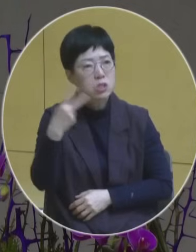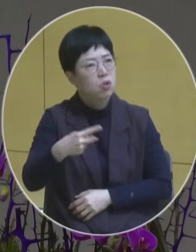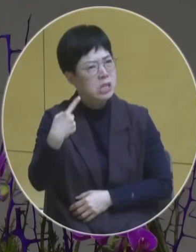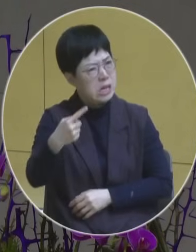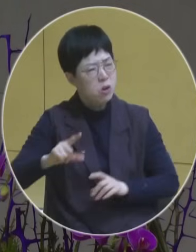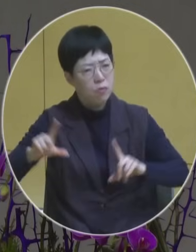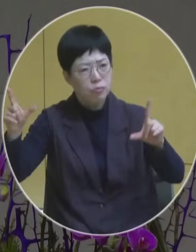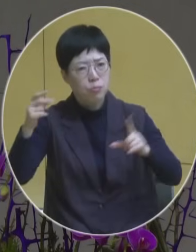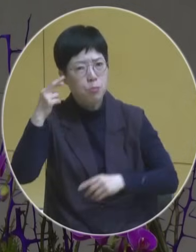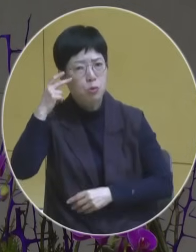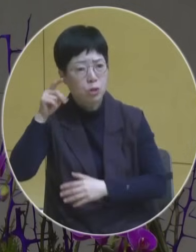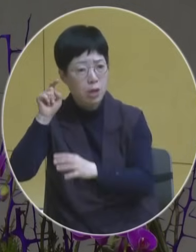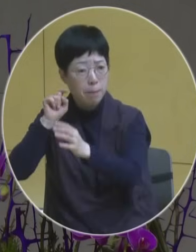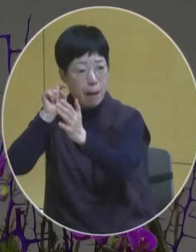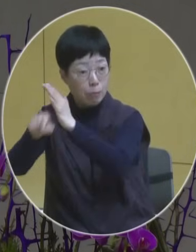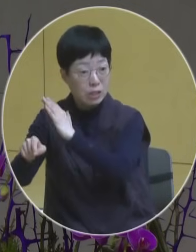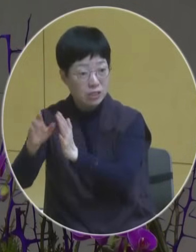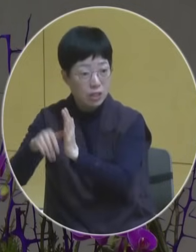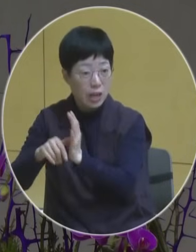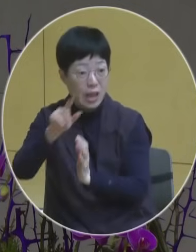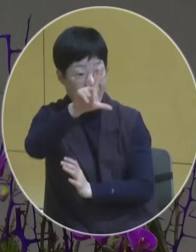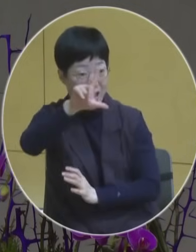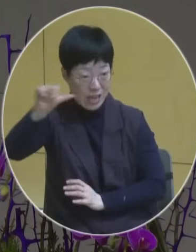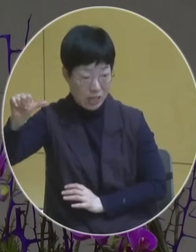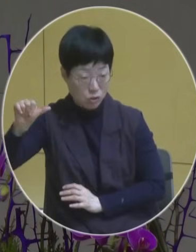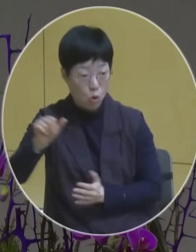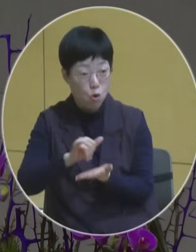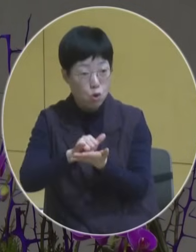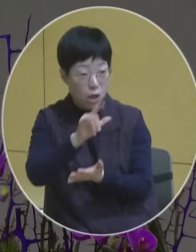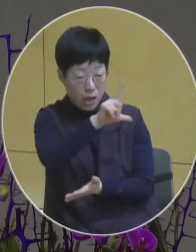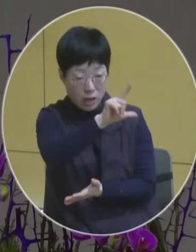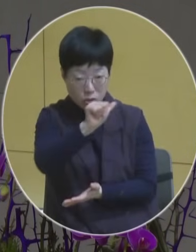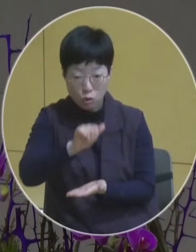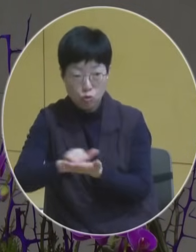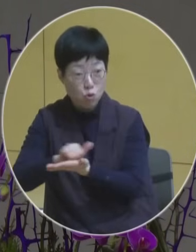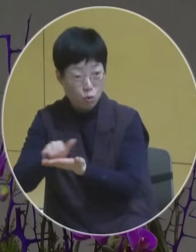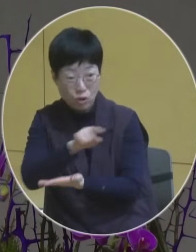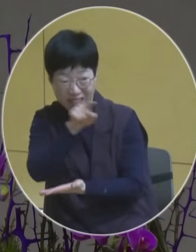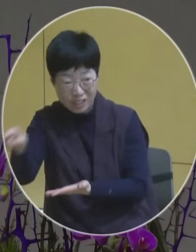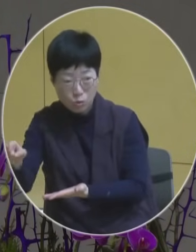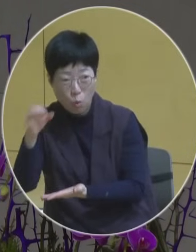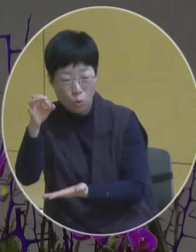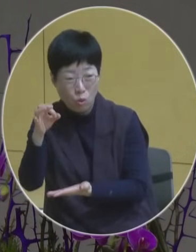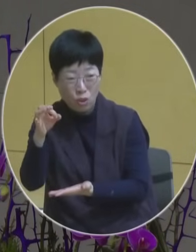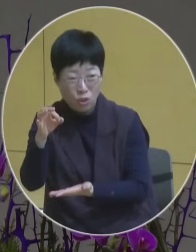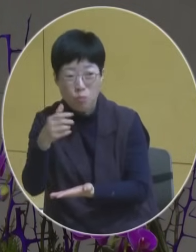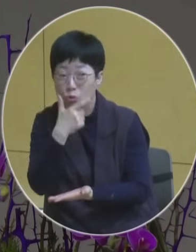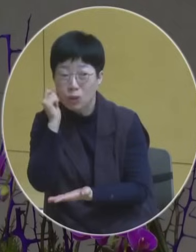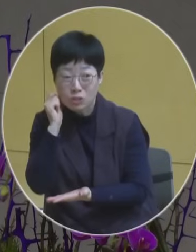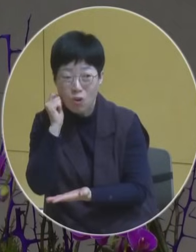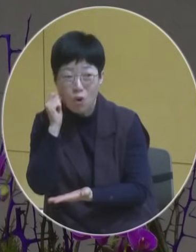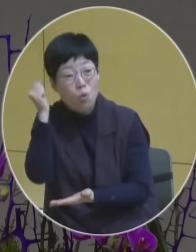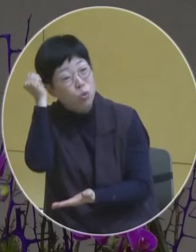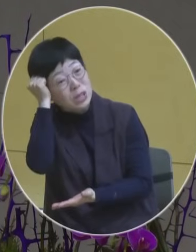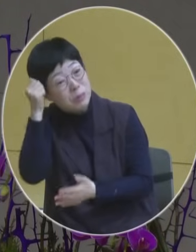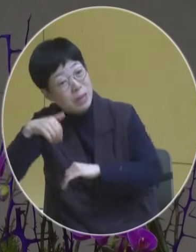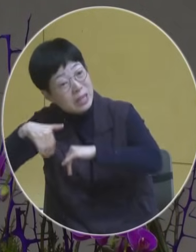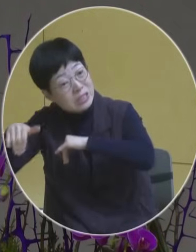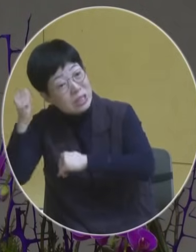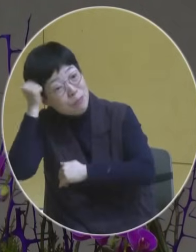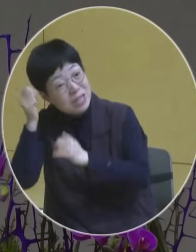2001년도 미국을 횡단하던 중에 LA에서 뉴욕으로 가는데 경비가 떨어져서 할 수 없이 노숙자와